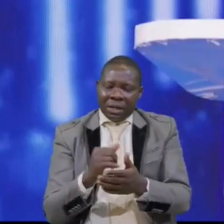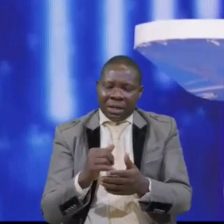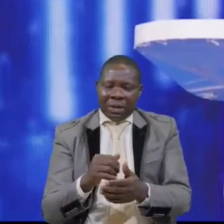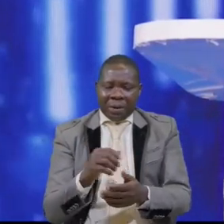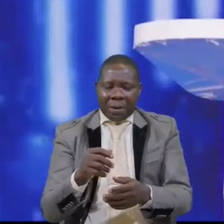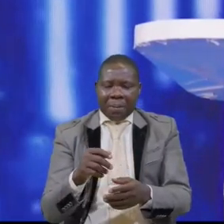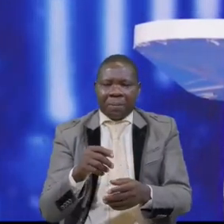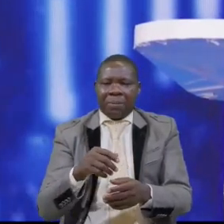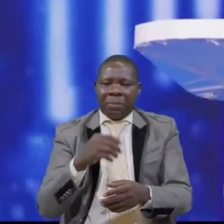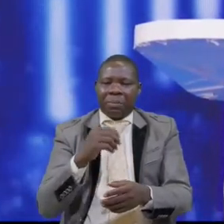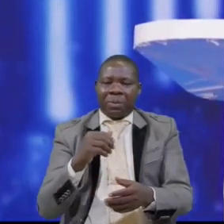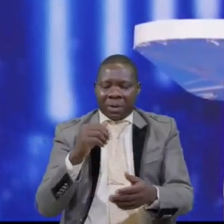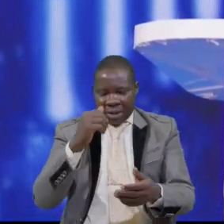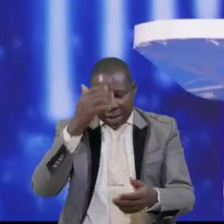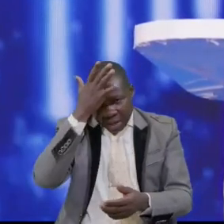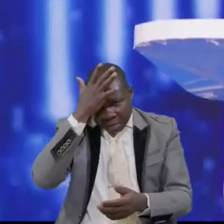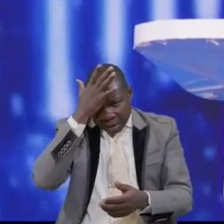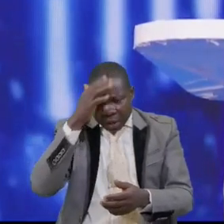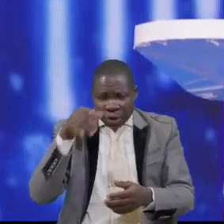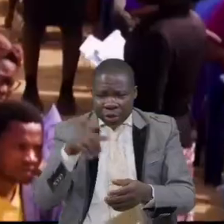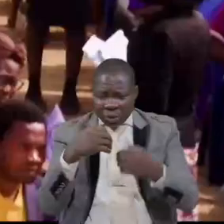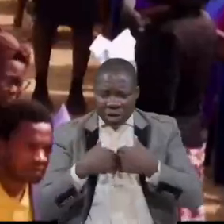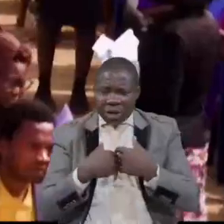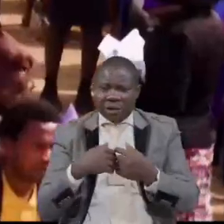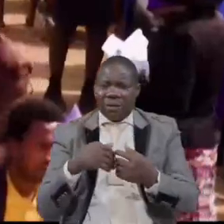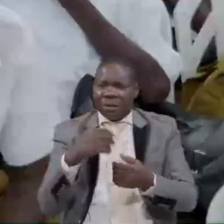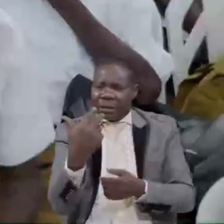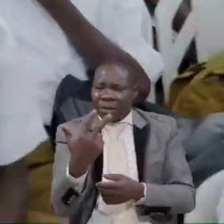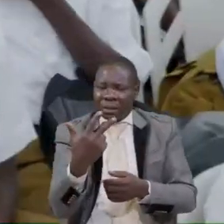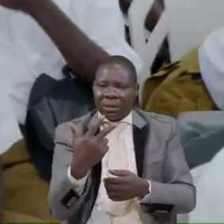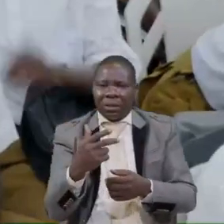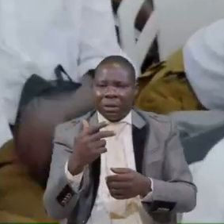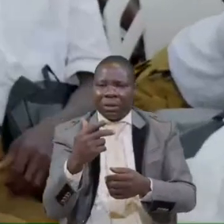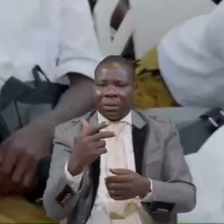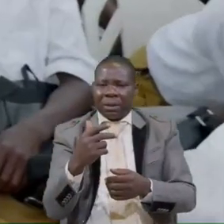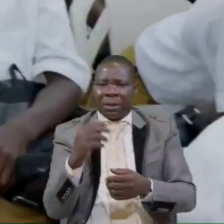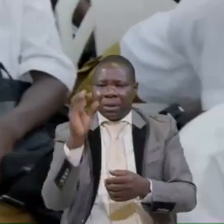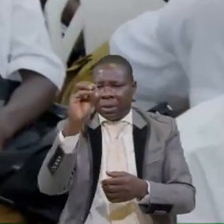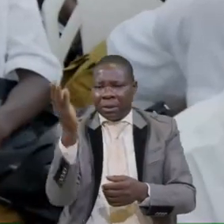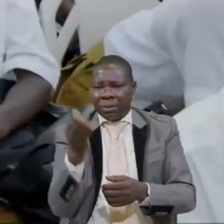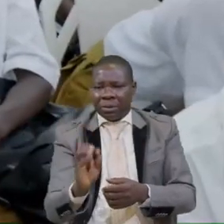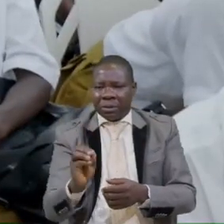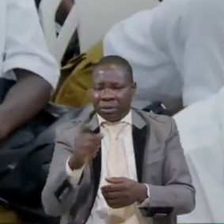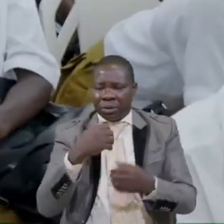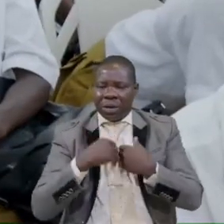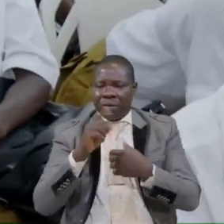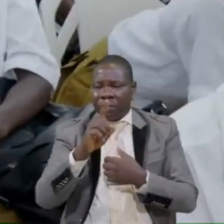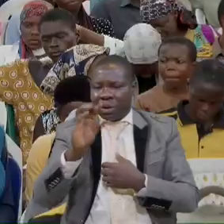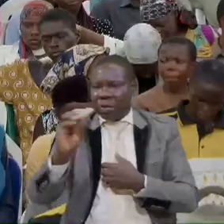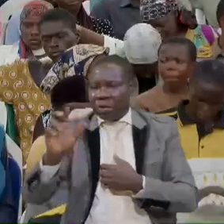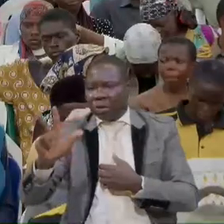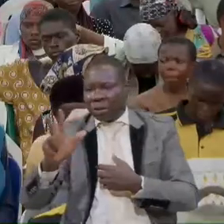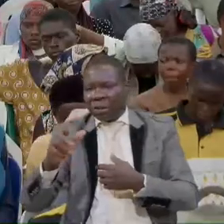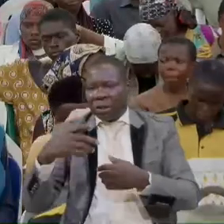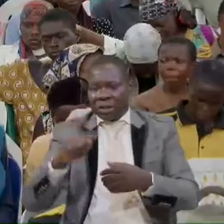après, vous ajoutez 3%, vous avez 103%. Ensuite, l'année qui suit, vous ajoutez.